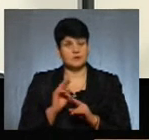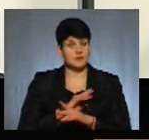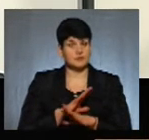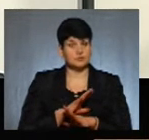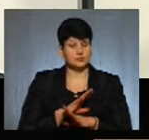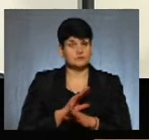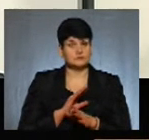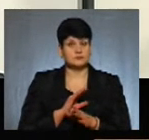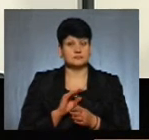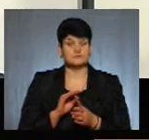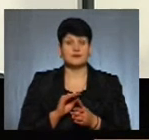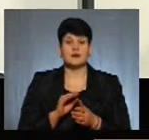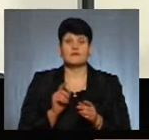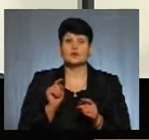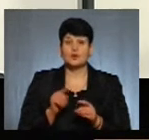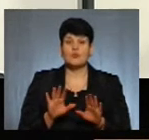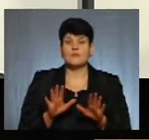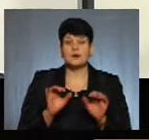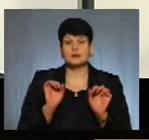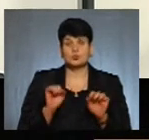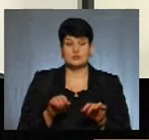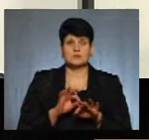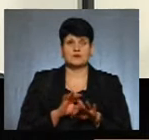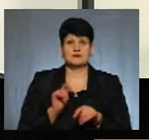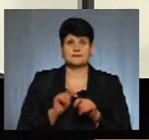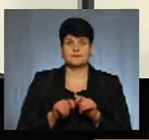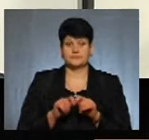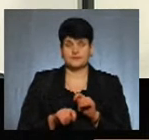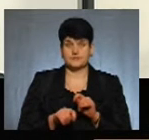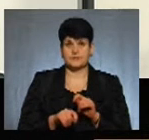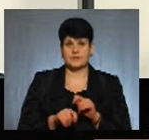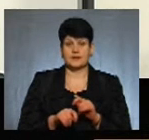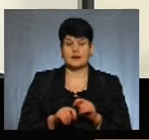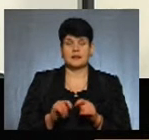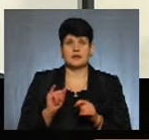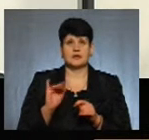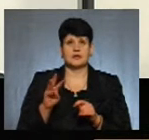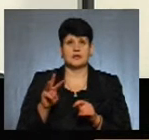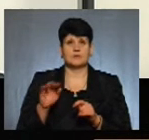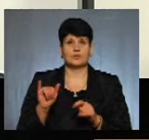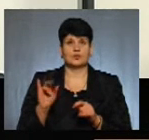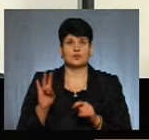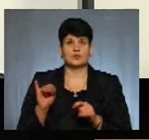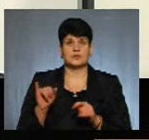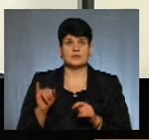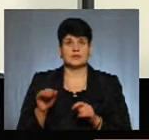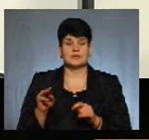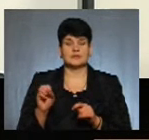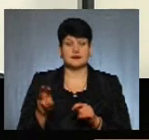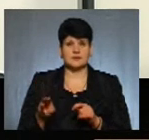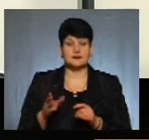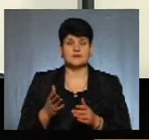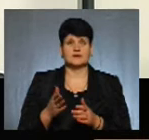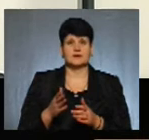дитинстві діагноз. В такому випадку можна провести дослідження на напругу імунітету, визначити наявність,